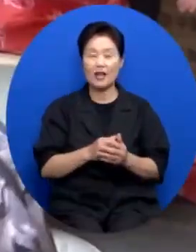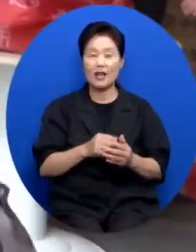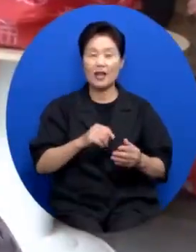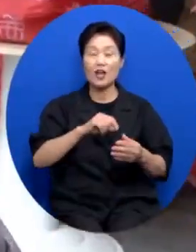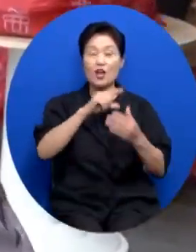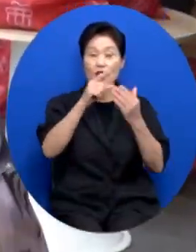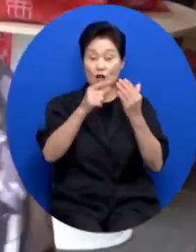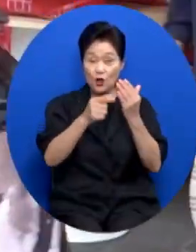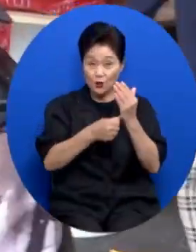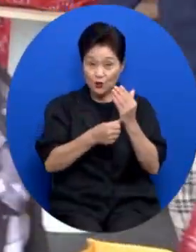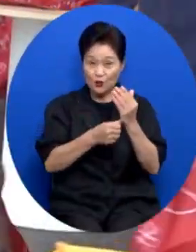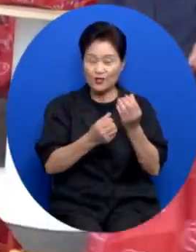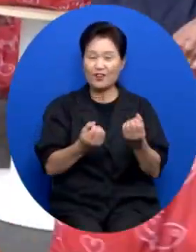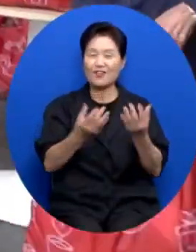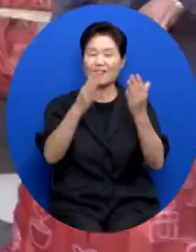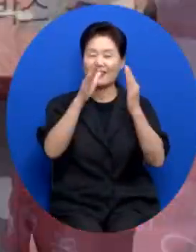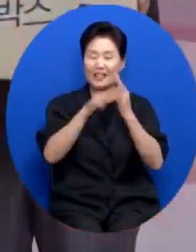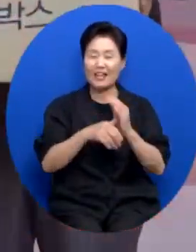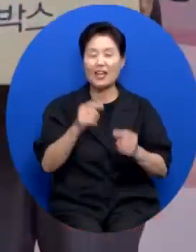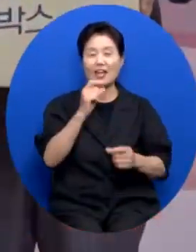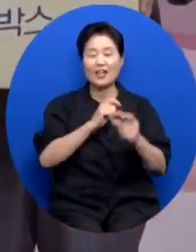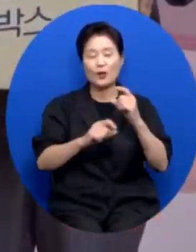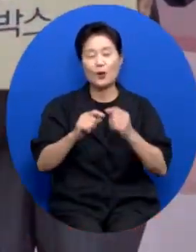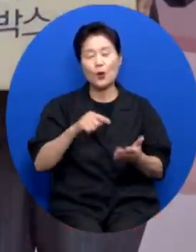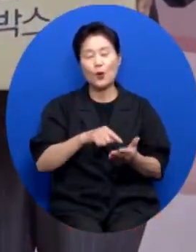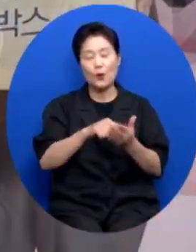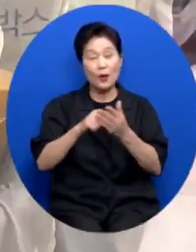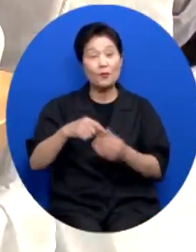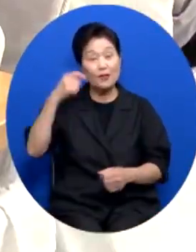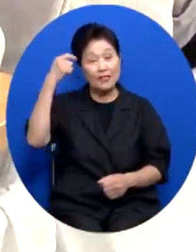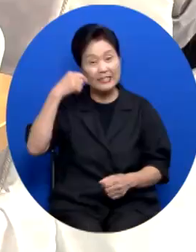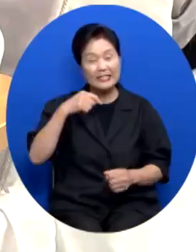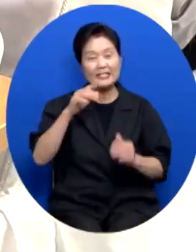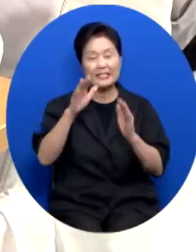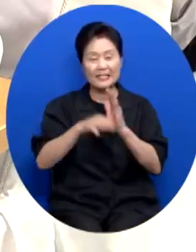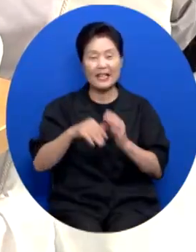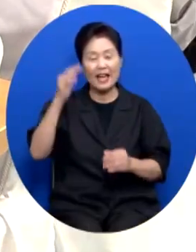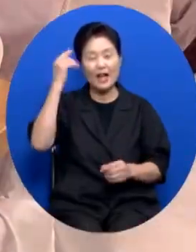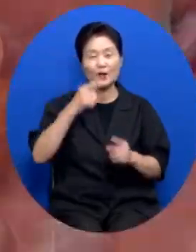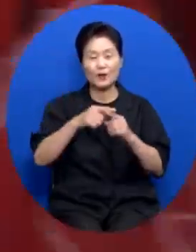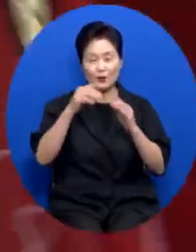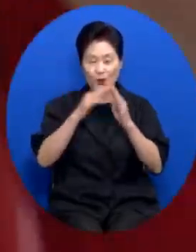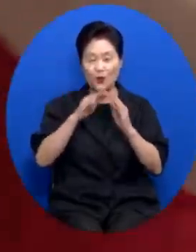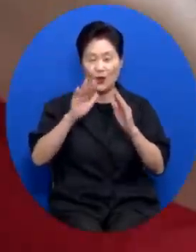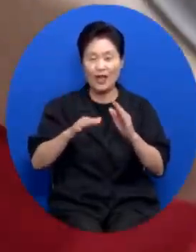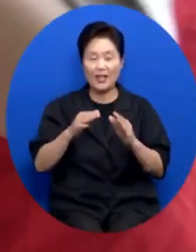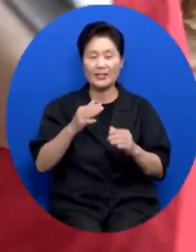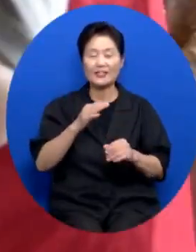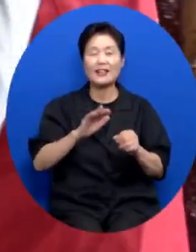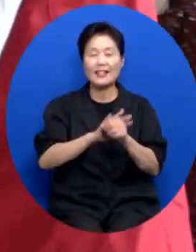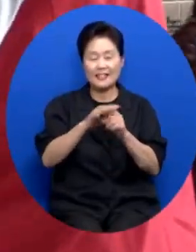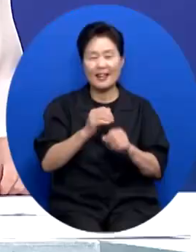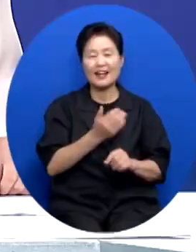이웃에게 한국교회는 아낌없는 사랑과 섬김을 전하고 있습니다. CTS 뉴스 이가영입니다.